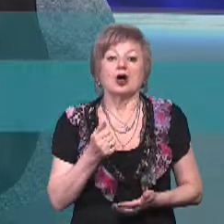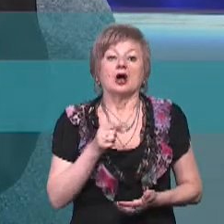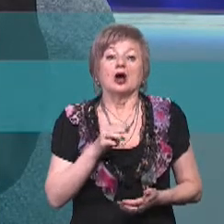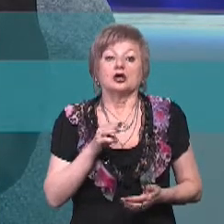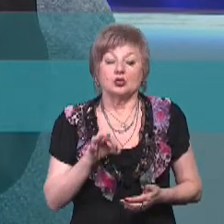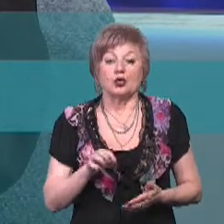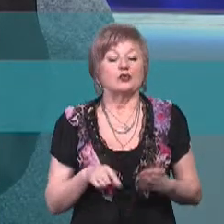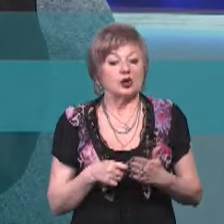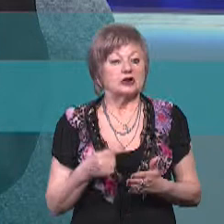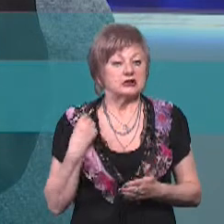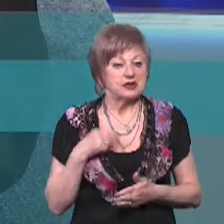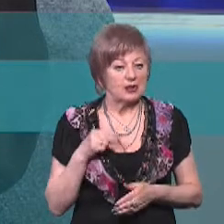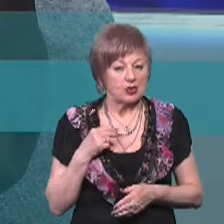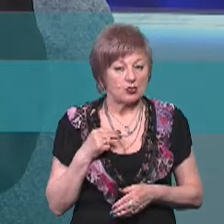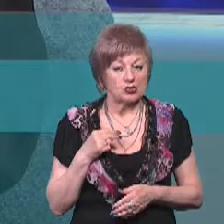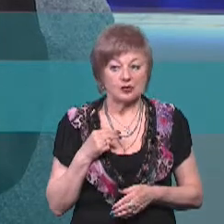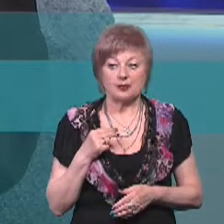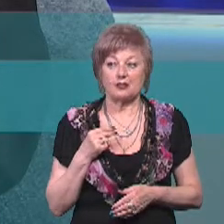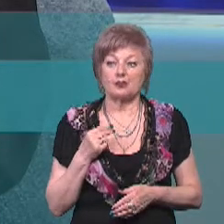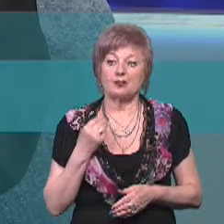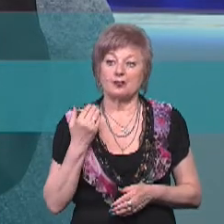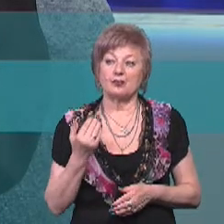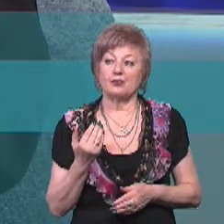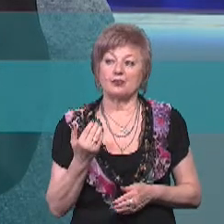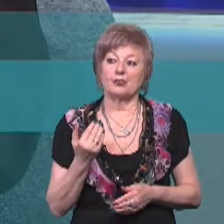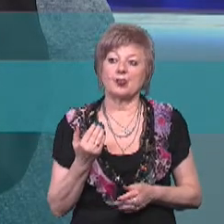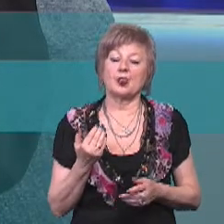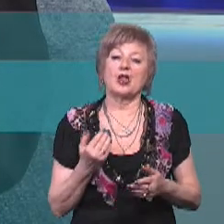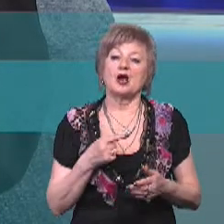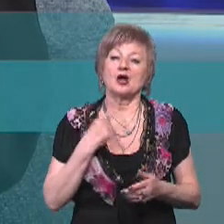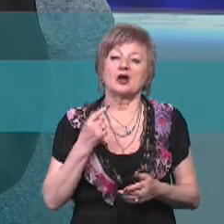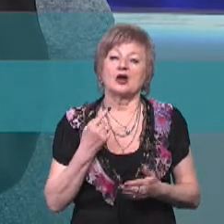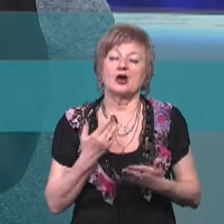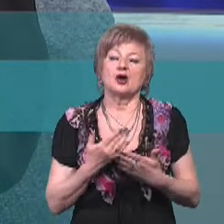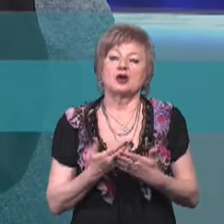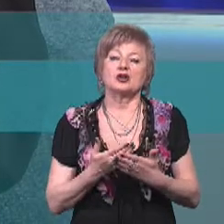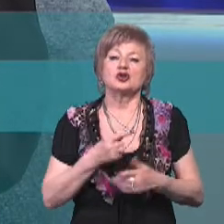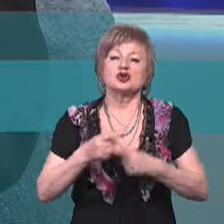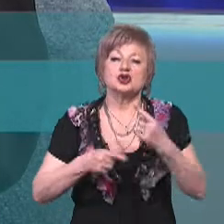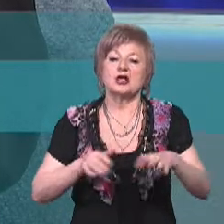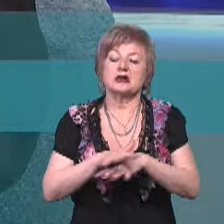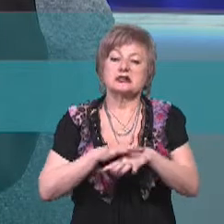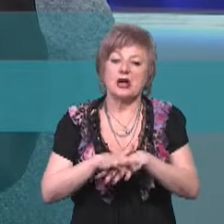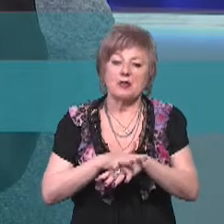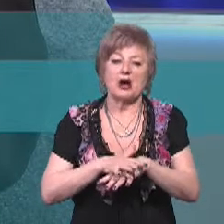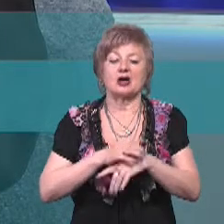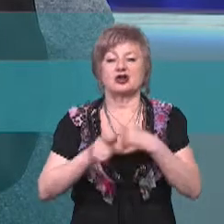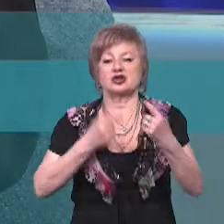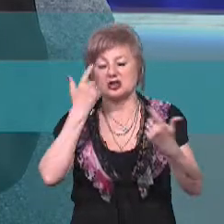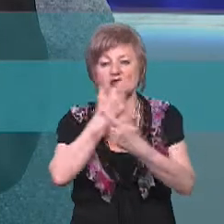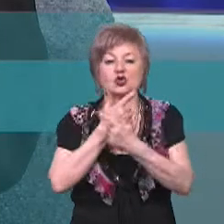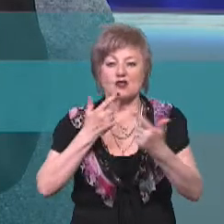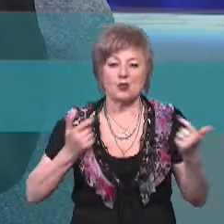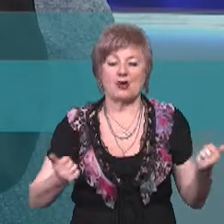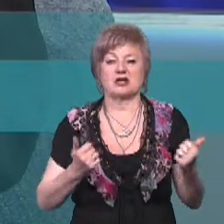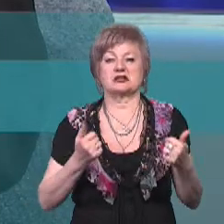місті Запоріжжі. Пані Леся, пан Тимур зазначав, що саме ось через громадськість, через розголос у засобах масової